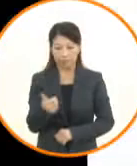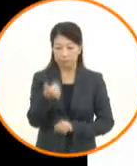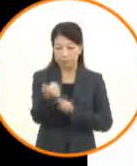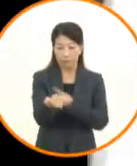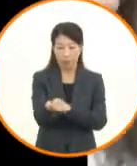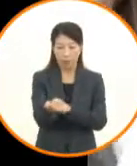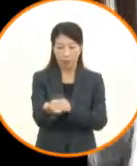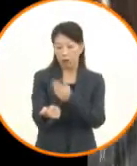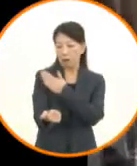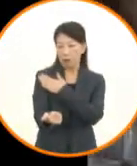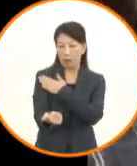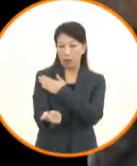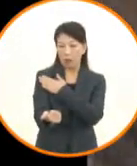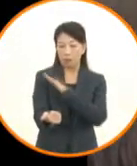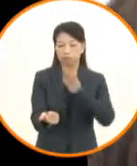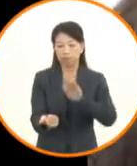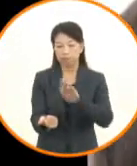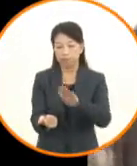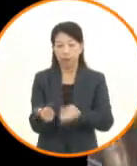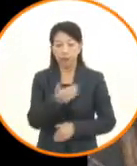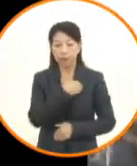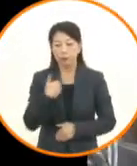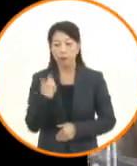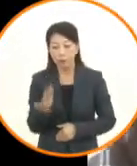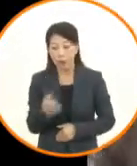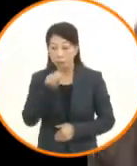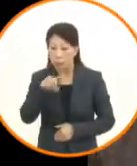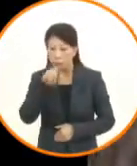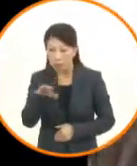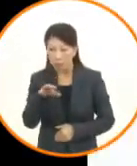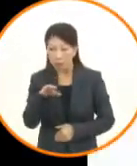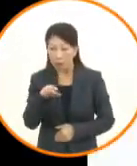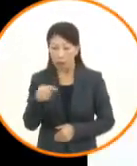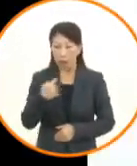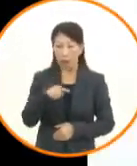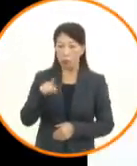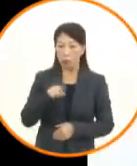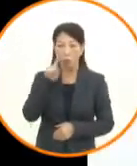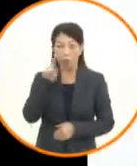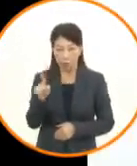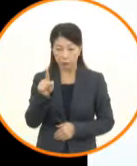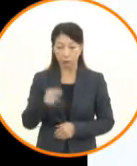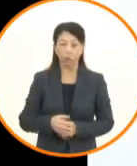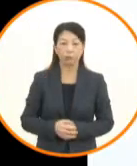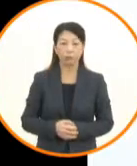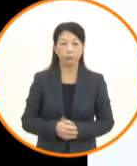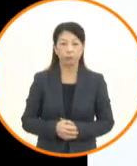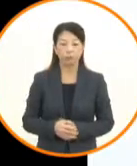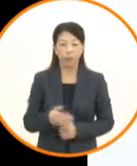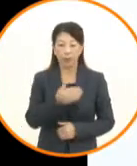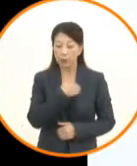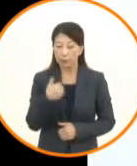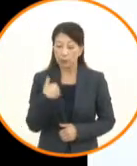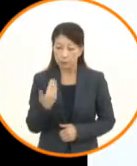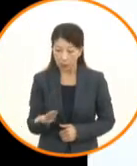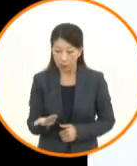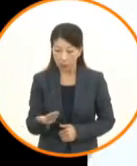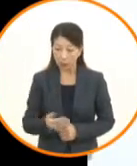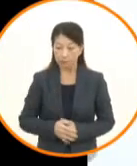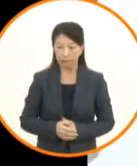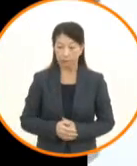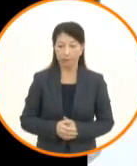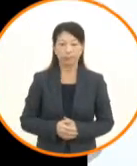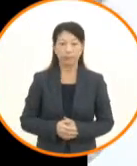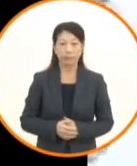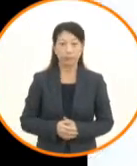たら両肩を叩いて大丈夫ですかと呼びかけながら反応を見ます。 はい、大丈夫ですか、大